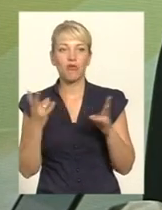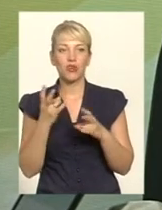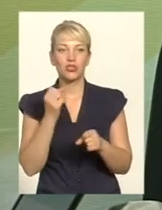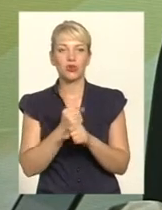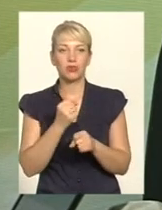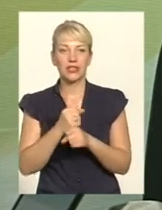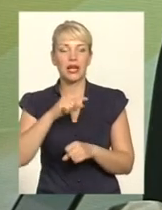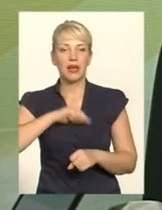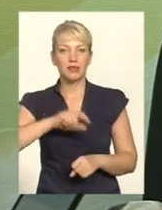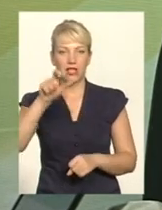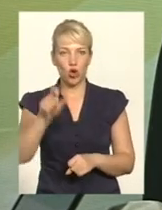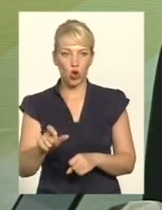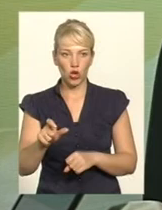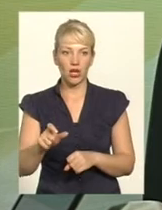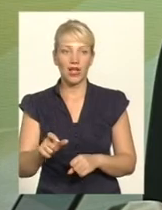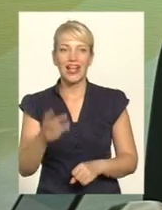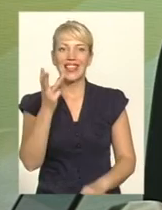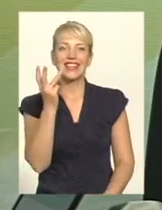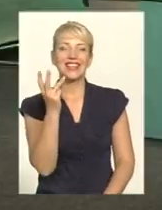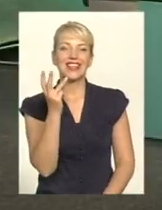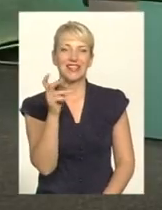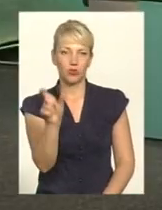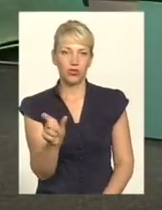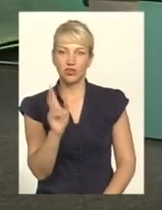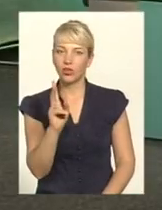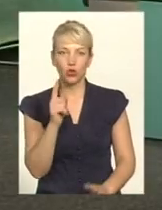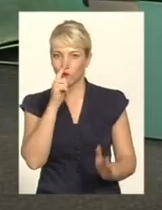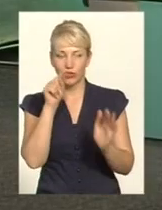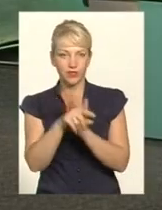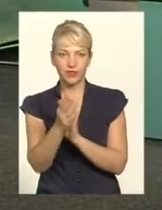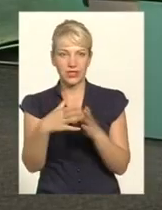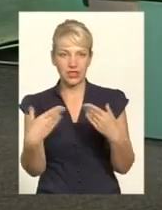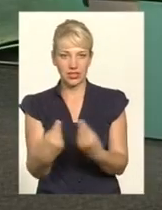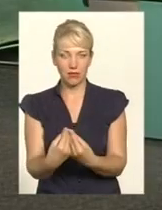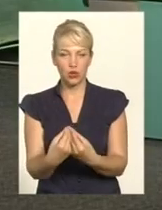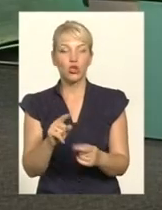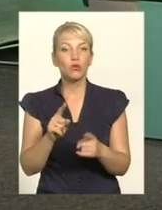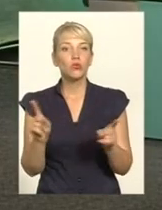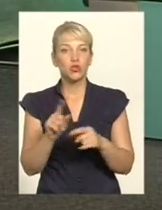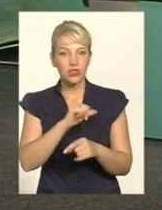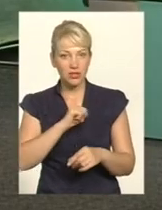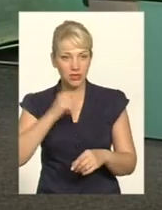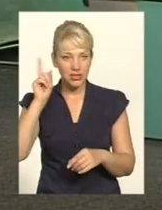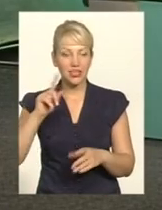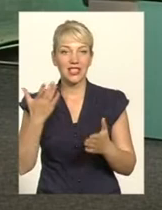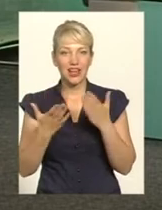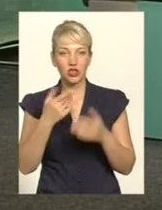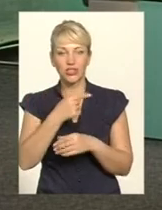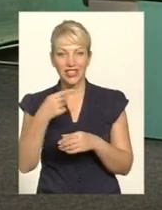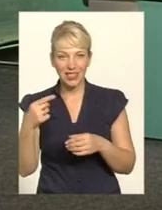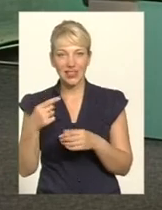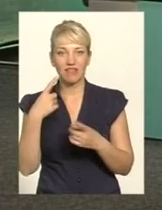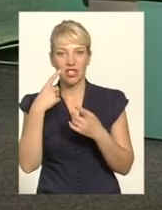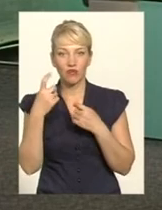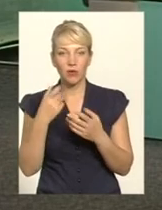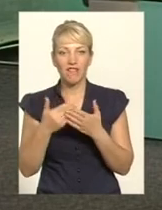Це повинен зробити психолог, стороння людина, третя, яка не задіяна в цій сім'ї. Тому що ви самі знаєте, якщо негативна інформація відходить від